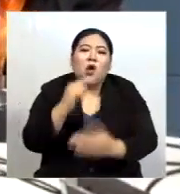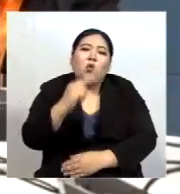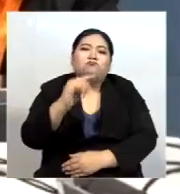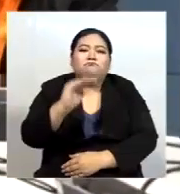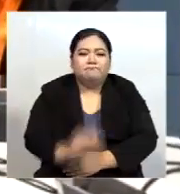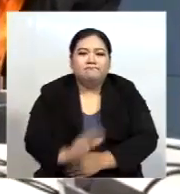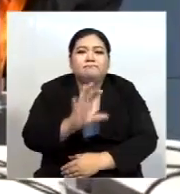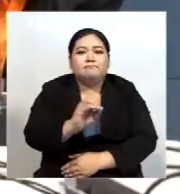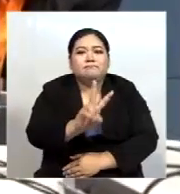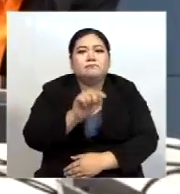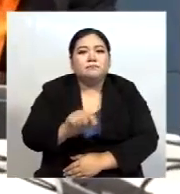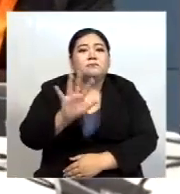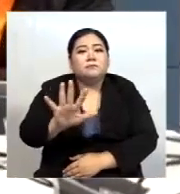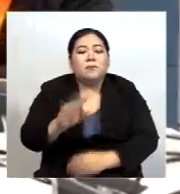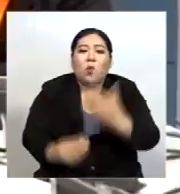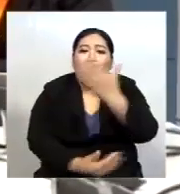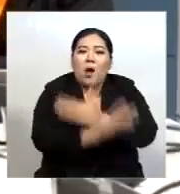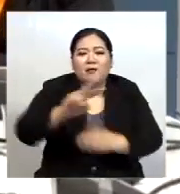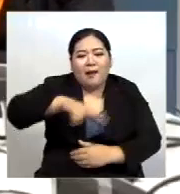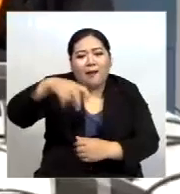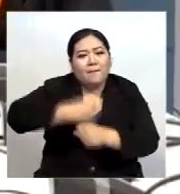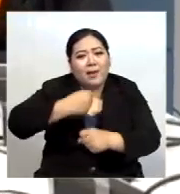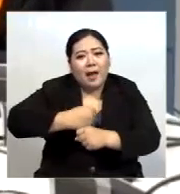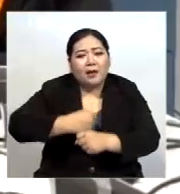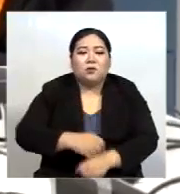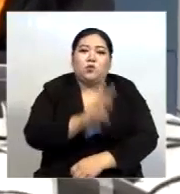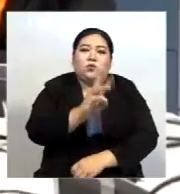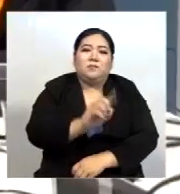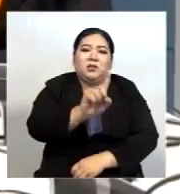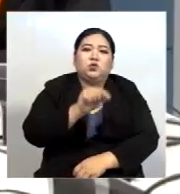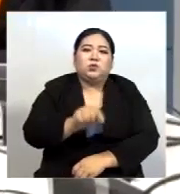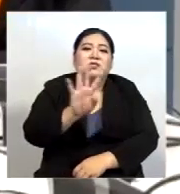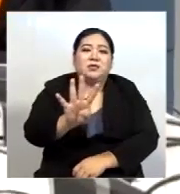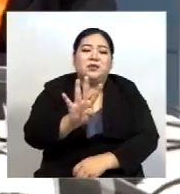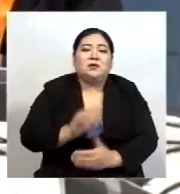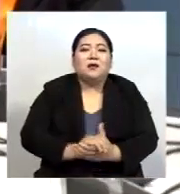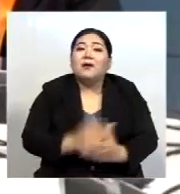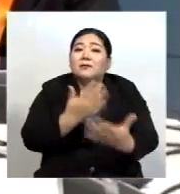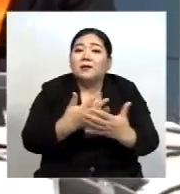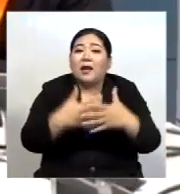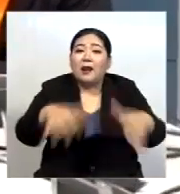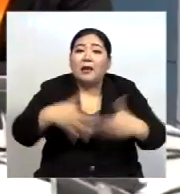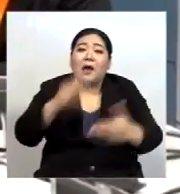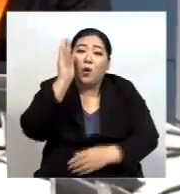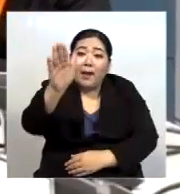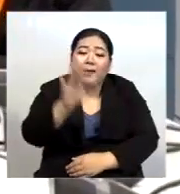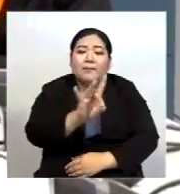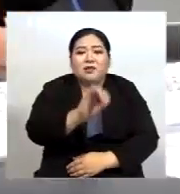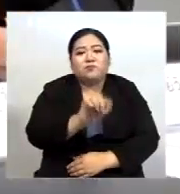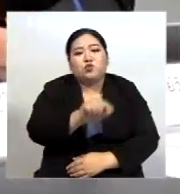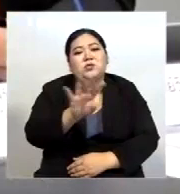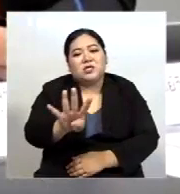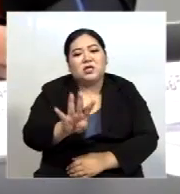มารวมทั้งอีกหนึ่งปัจจัยครับก็คือเรื่องของภัยแล้งครับที่ส่งผลกระทบทำให้ผลผลิตทางการเกษตรนะรถลงมีผลต่อรายได้ของพี่น้องเกษตรกรในขณะที่ดัชนีความเชื่อมั่นเกี่ยวกับเศรษฐกิจโดยรวมครับปรับตัวรถมาอยู่ที่ระดับ52.5โอกาสในการหางานทำอยู่ที่ระดับ 61.4และรายได้ในอนาคตที่